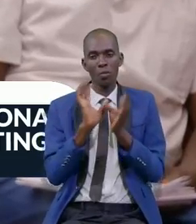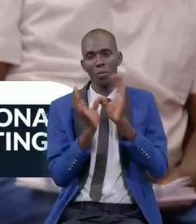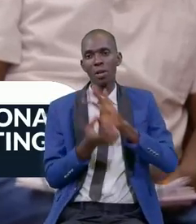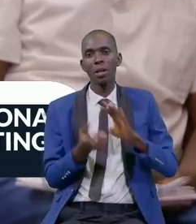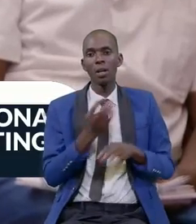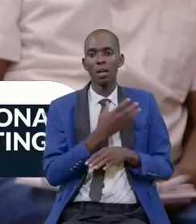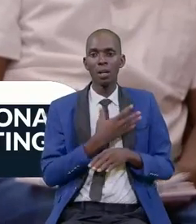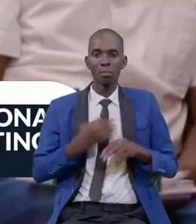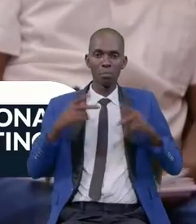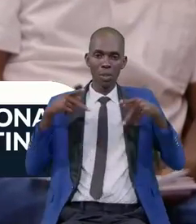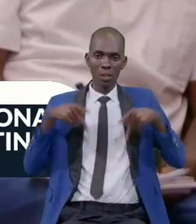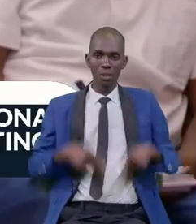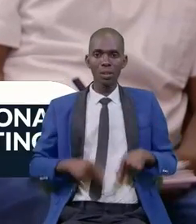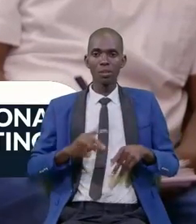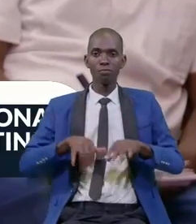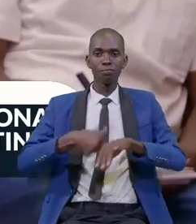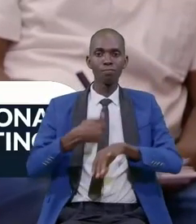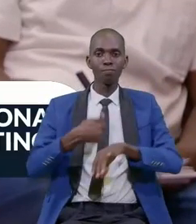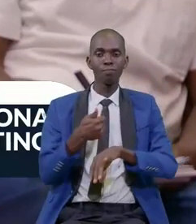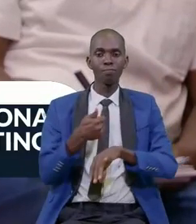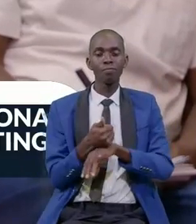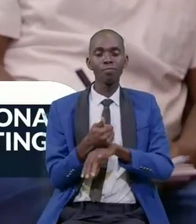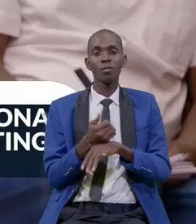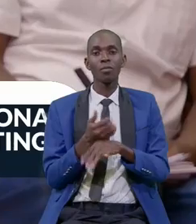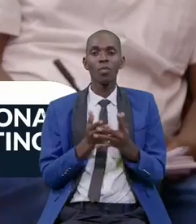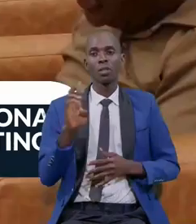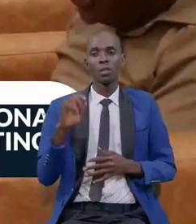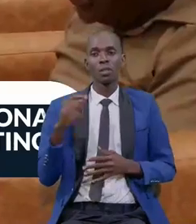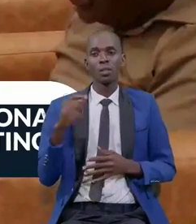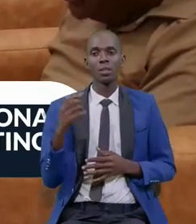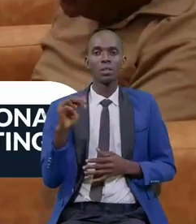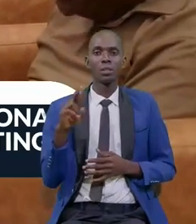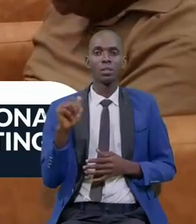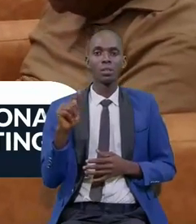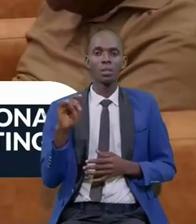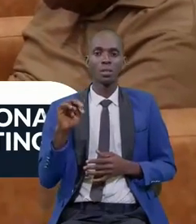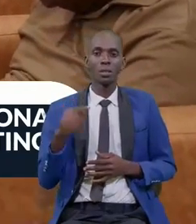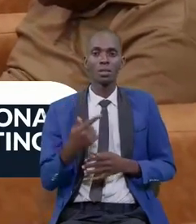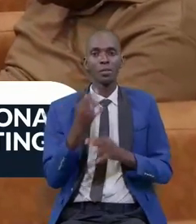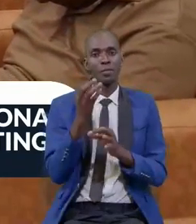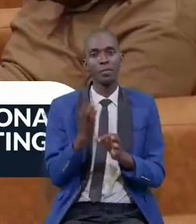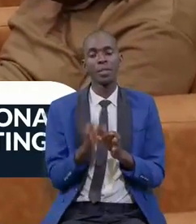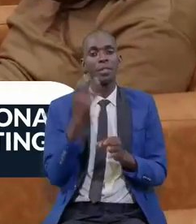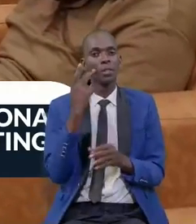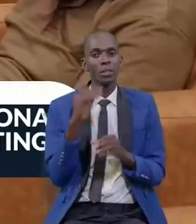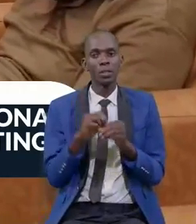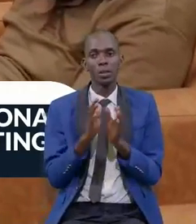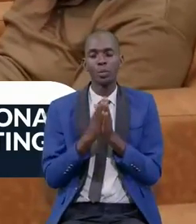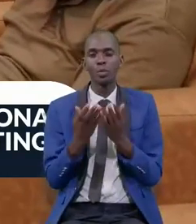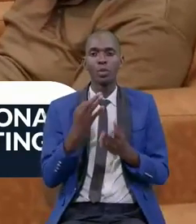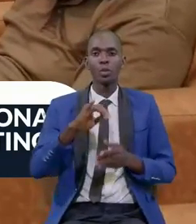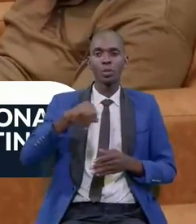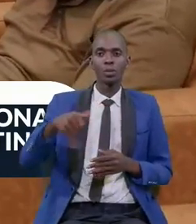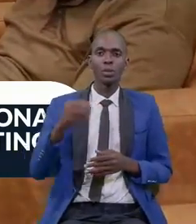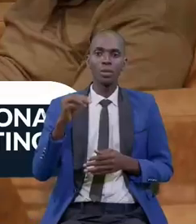conversion et la confirmation personnelle par la foi régénératrice. Voyons